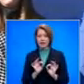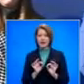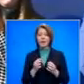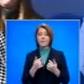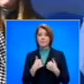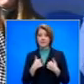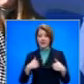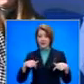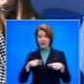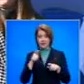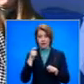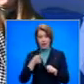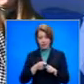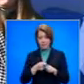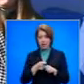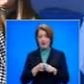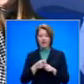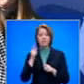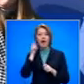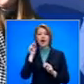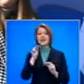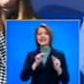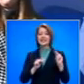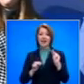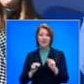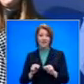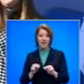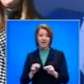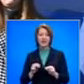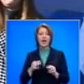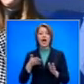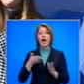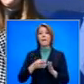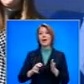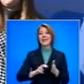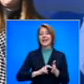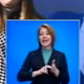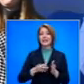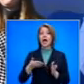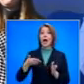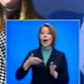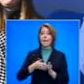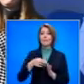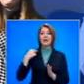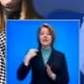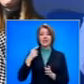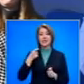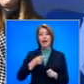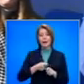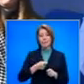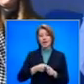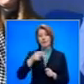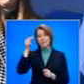ние ще направим съвет по енергетика към президентството, за да направим България да има стратегия